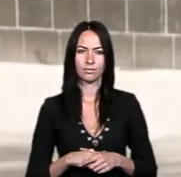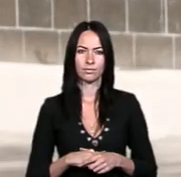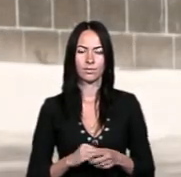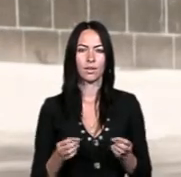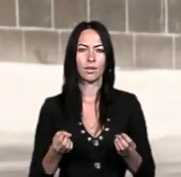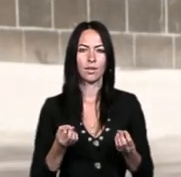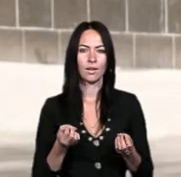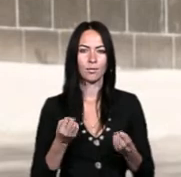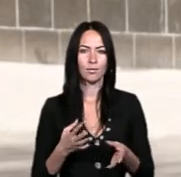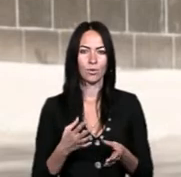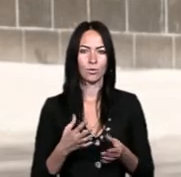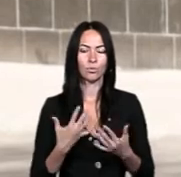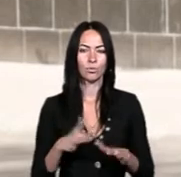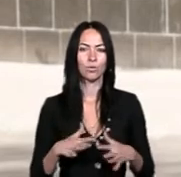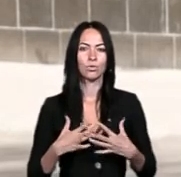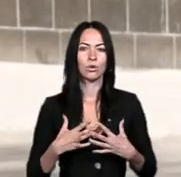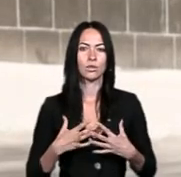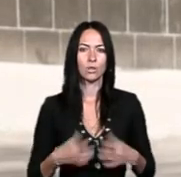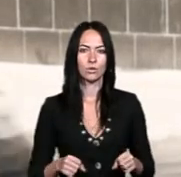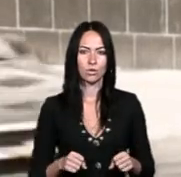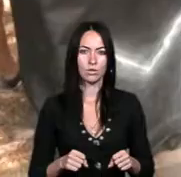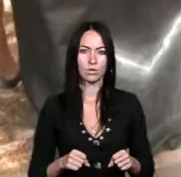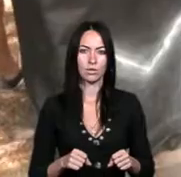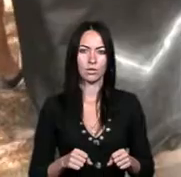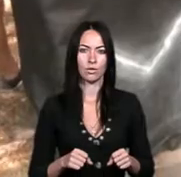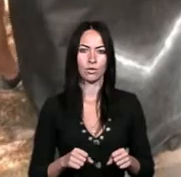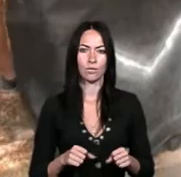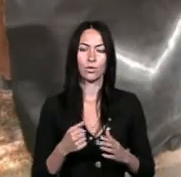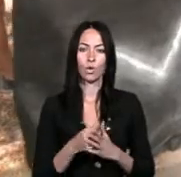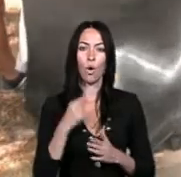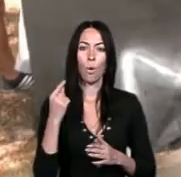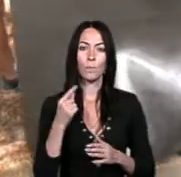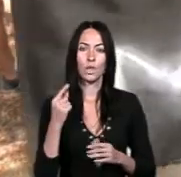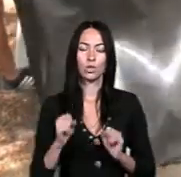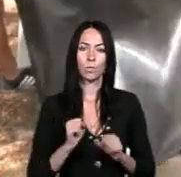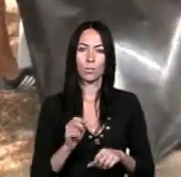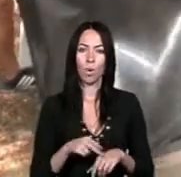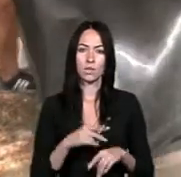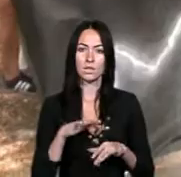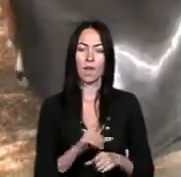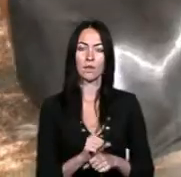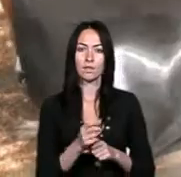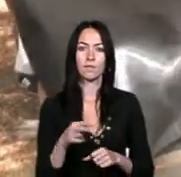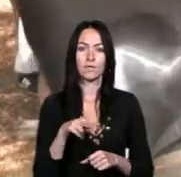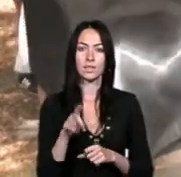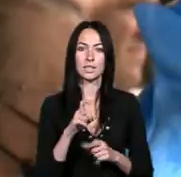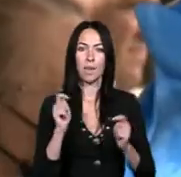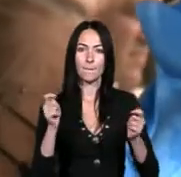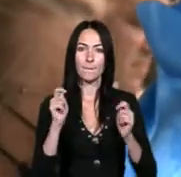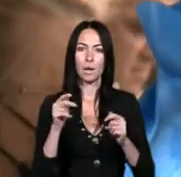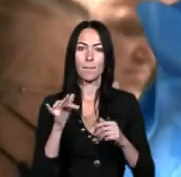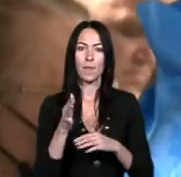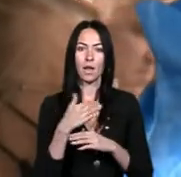Просто одночертіло проросійська навала. До обласного управління поліції акціянти вийшли з прапорами та плакатами.